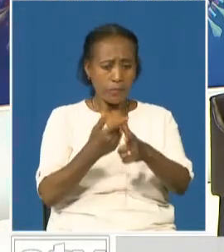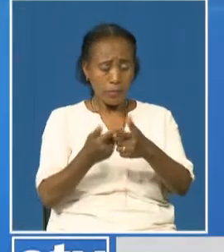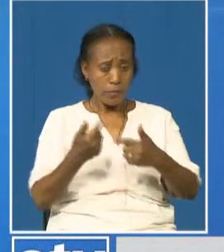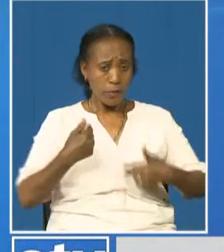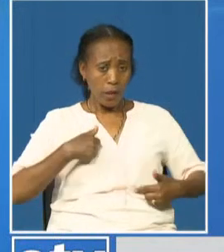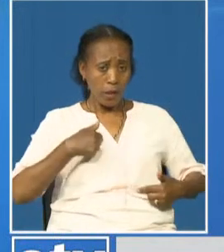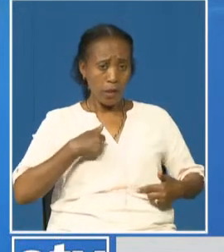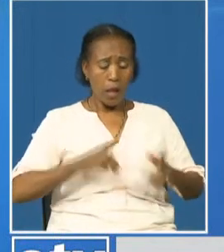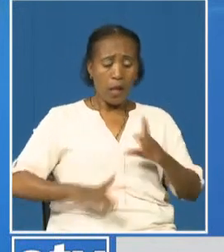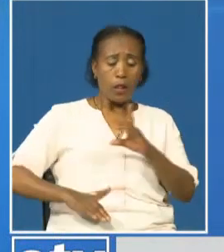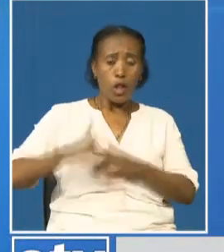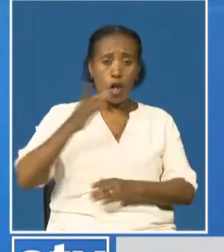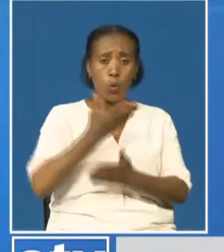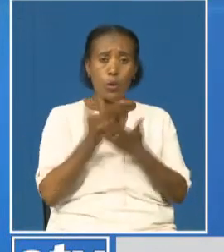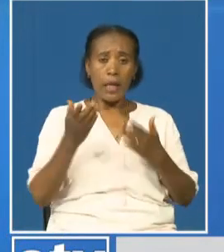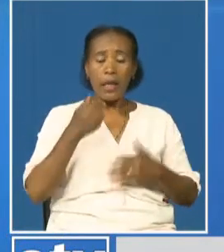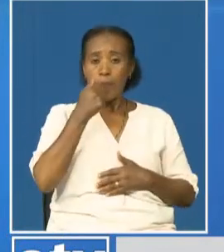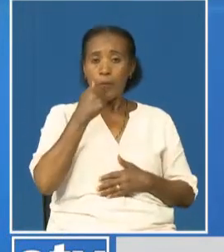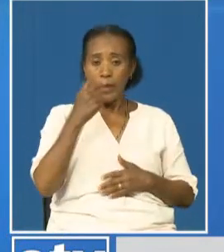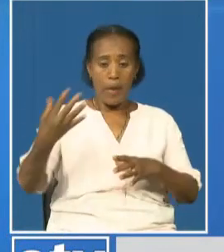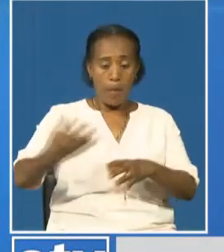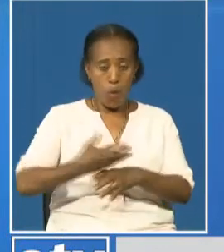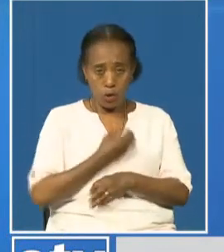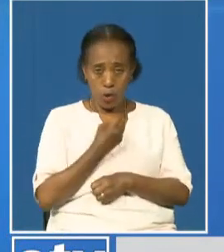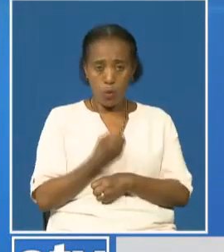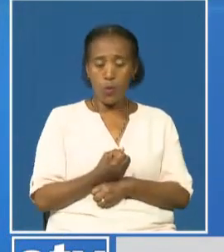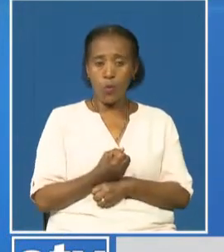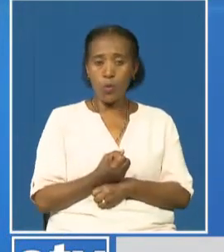እኔ ትልቁ ነገር ብዬ የምወስደው